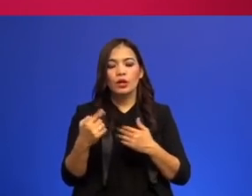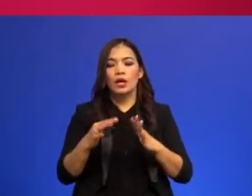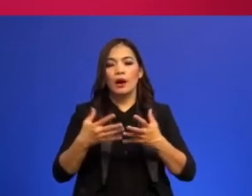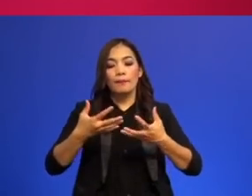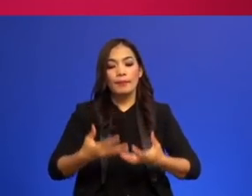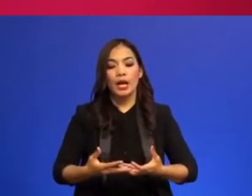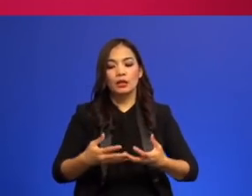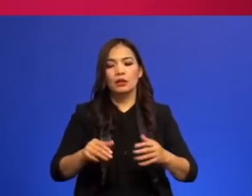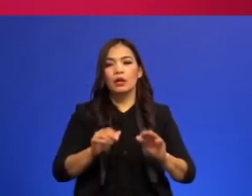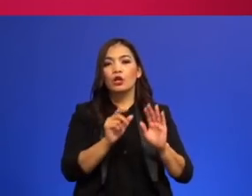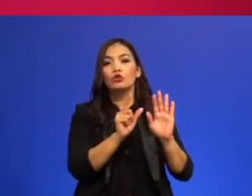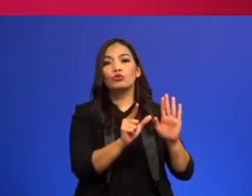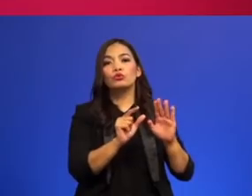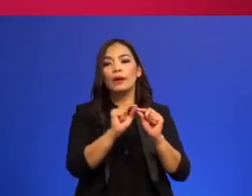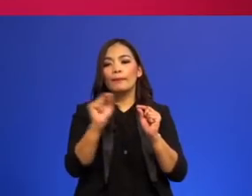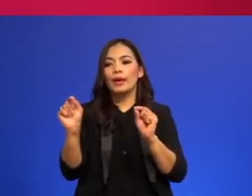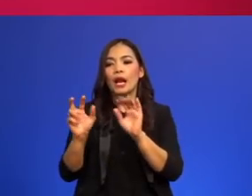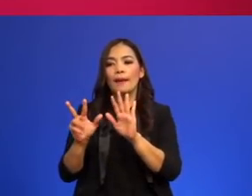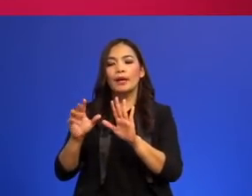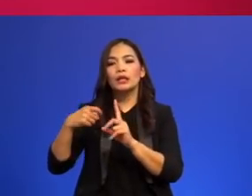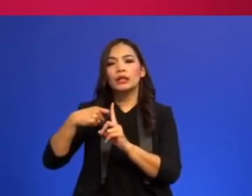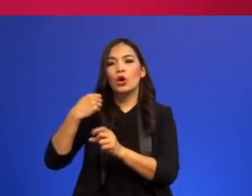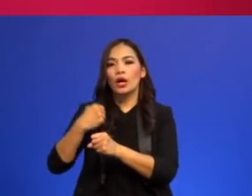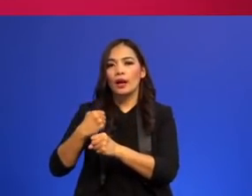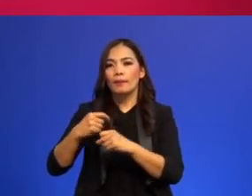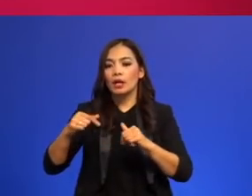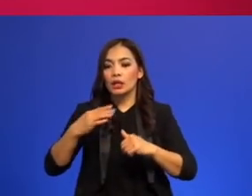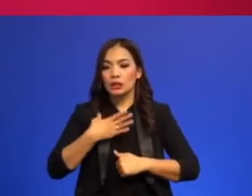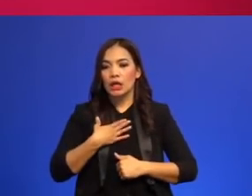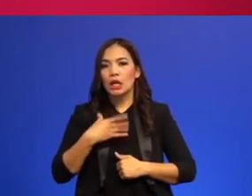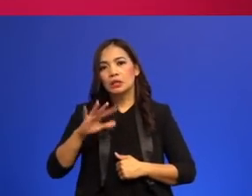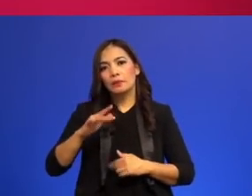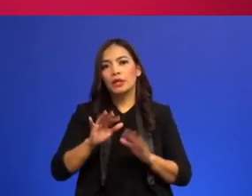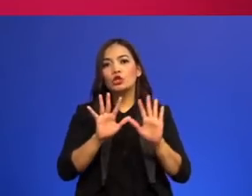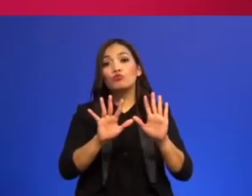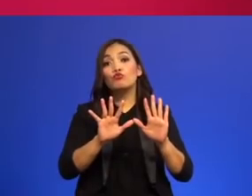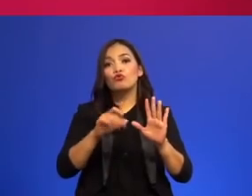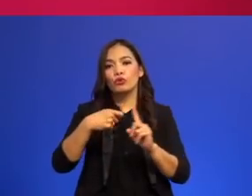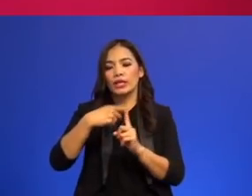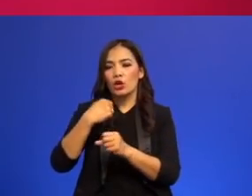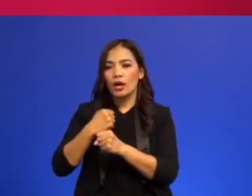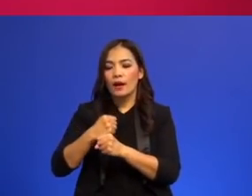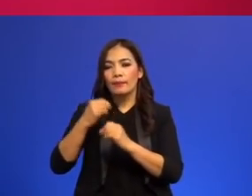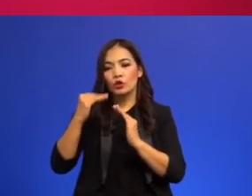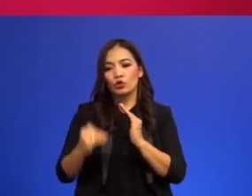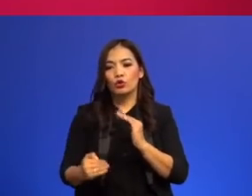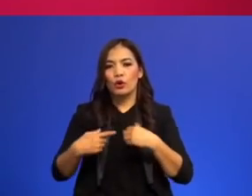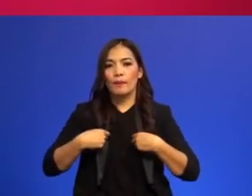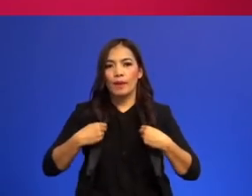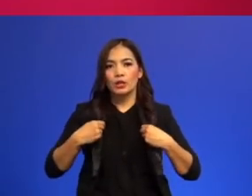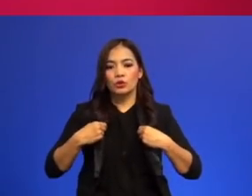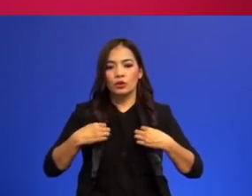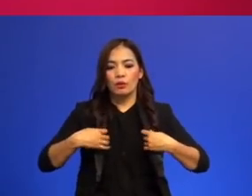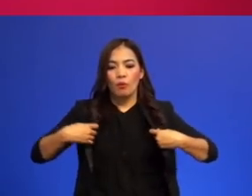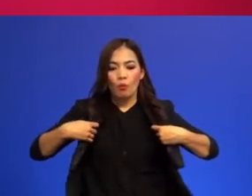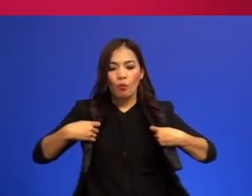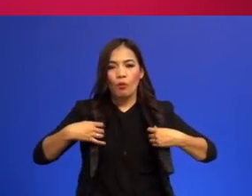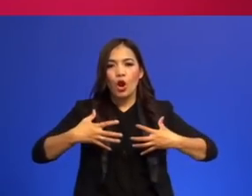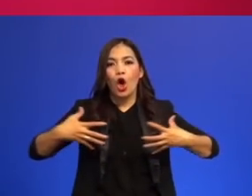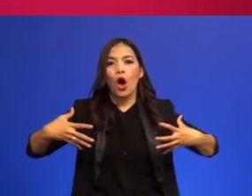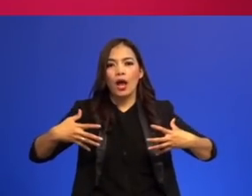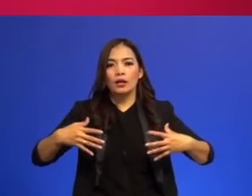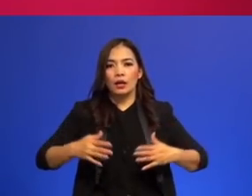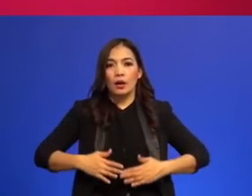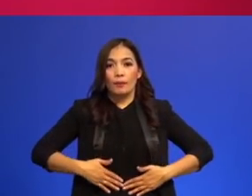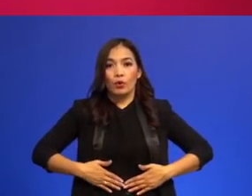kita turun 7-8 kilo. Kalau saya mungkin hampir 10 kilo turunnya. Maka baju saya mulai kegombrong. Perut